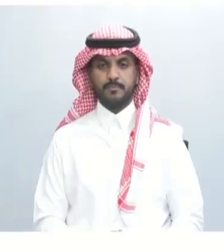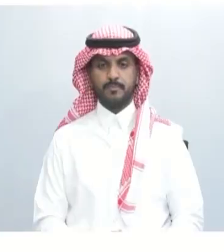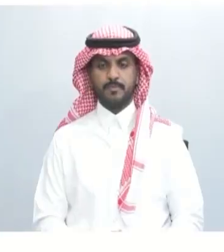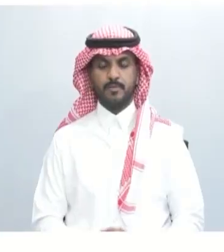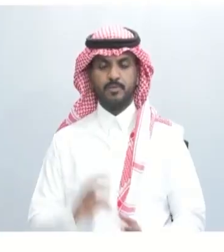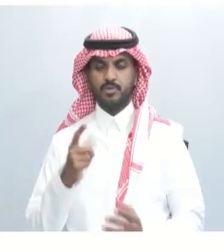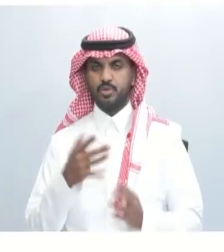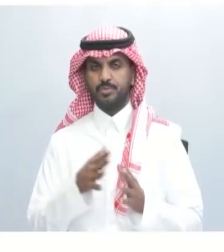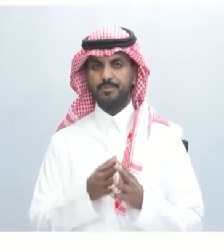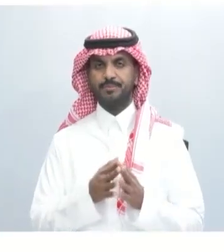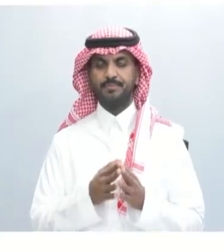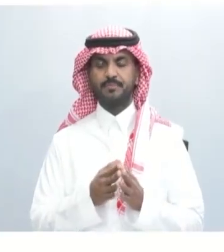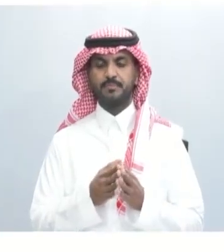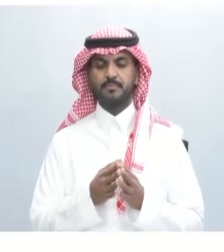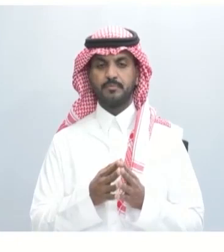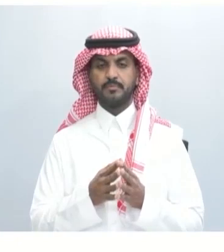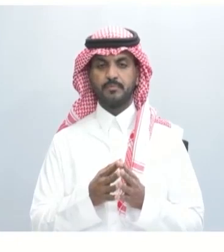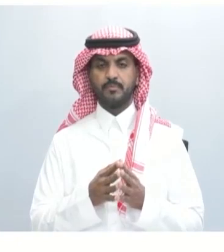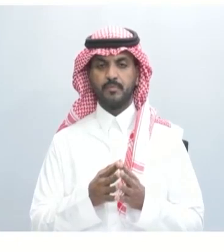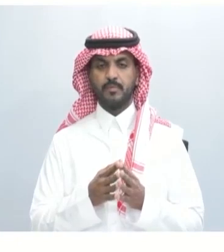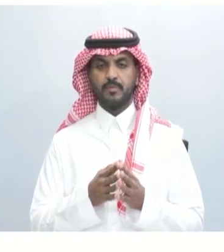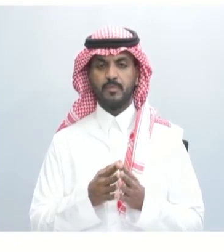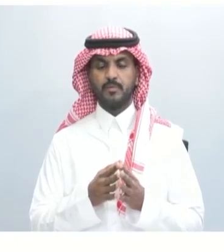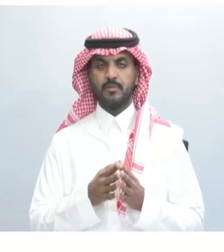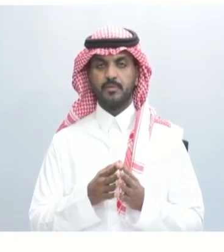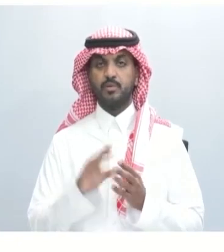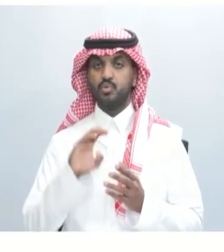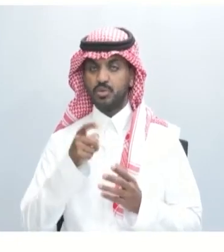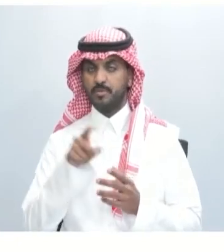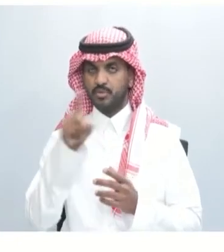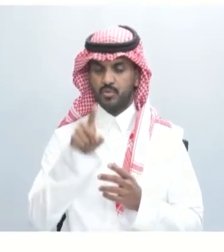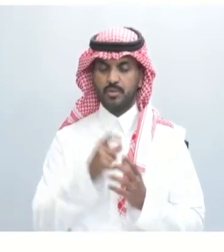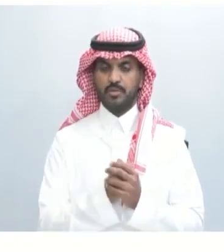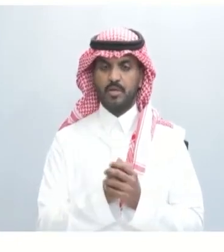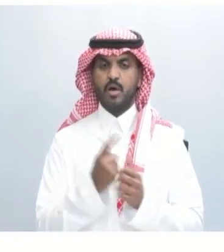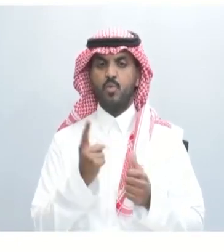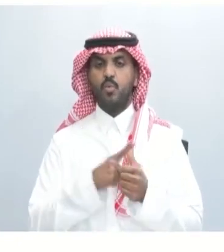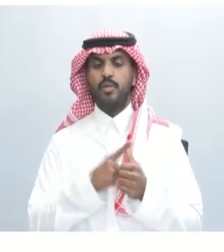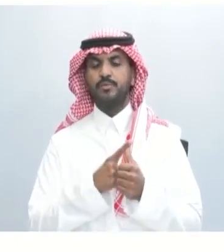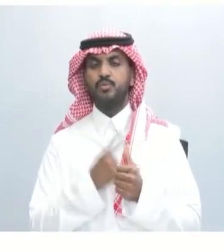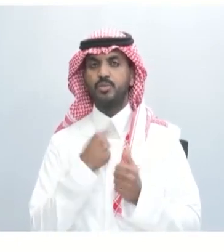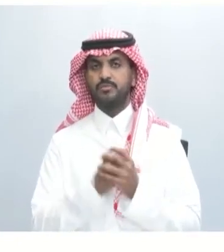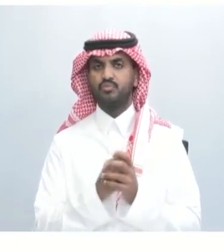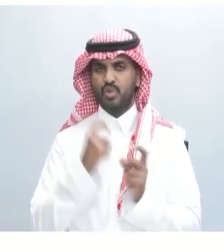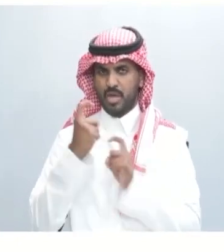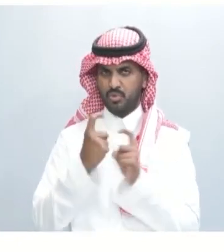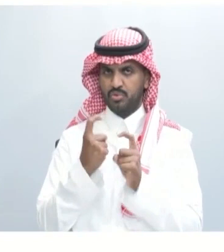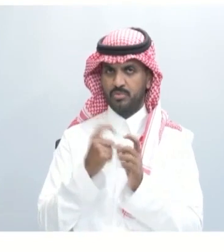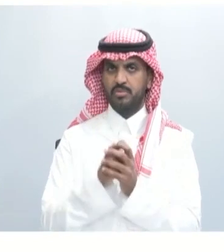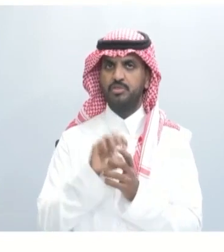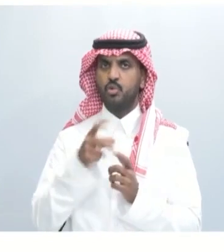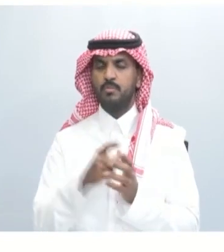هاي مبدعين اوجدت الاجابه بارك الله فيكم حتى نجيب على هذا السؤال اولا نريد ان نناقش هذه الاجابات